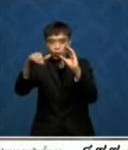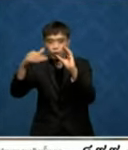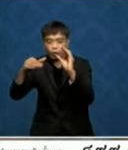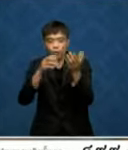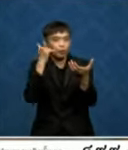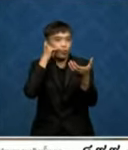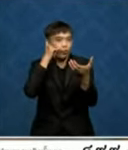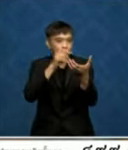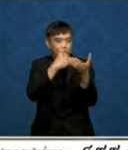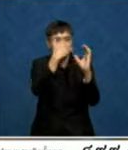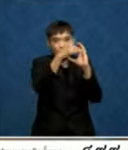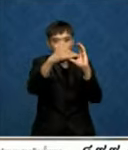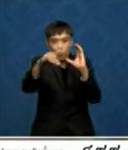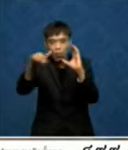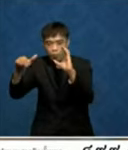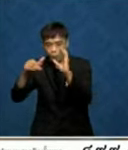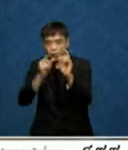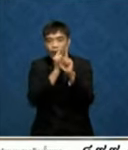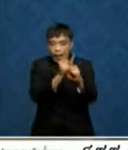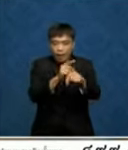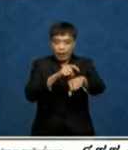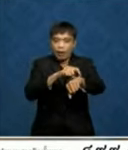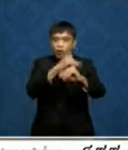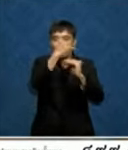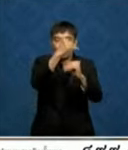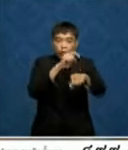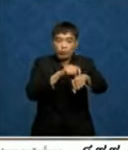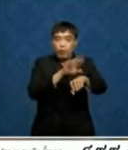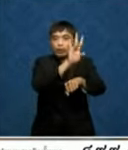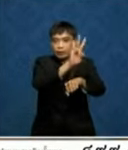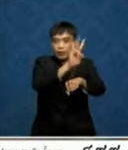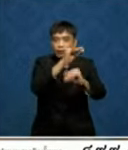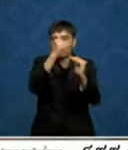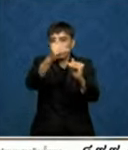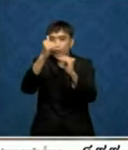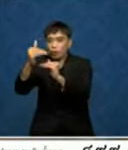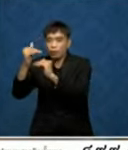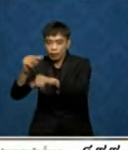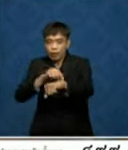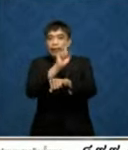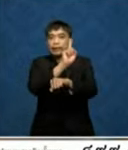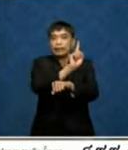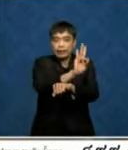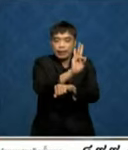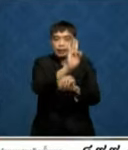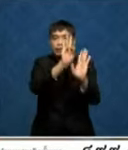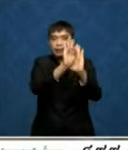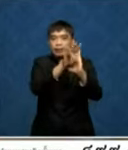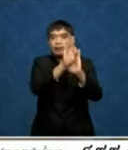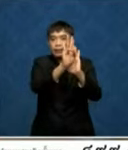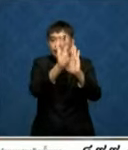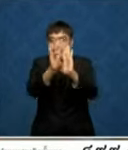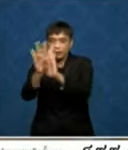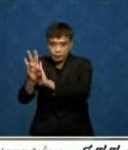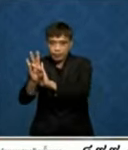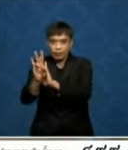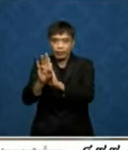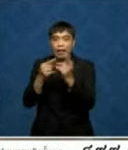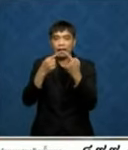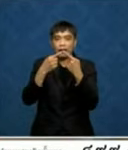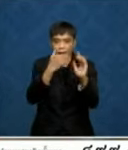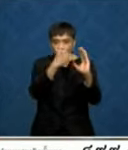าทีเมื่อสักครู่นี้นะครับผมไม่ได้ประท้วงผู้นั่งลงเมื่อสักครู่นะครับด้วยความเคารพท่านจริงๆนะครับเพียงแต่ผมอยากท้วงติง